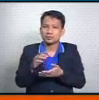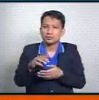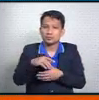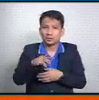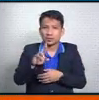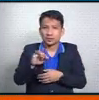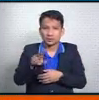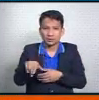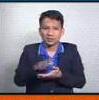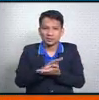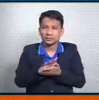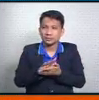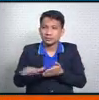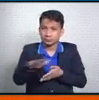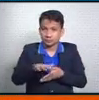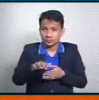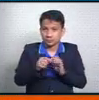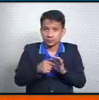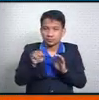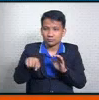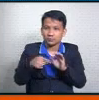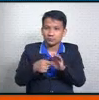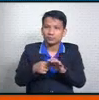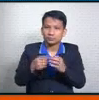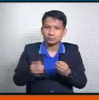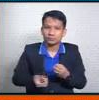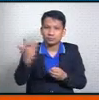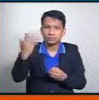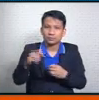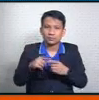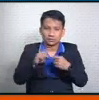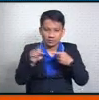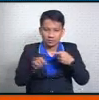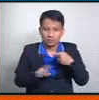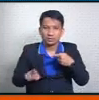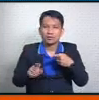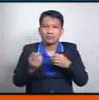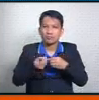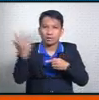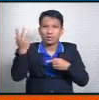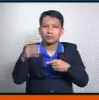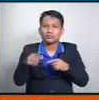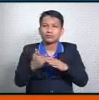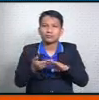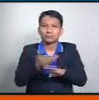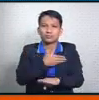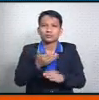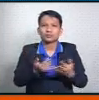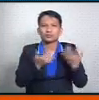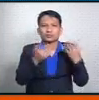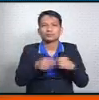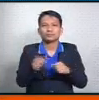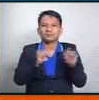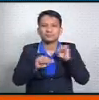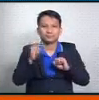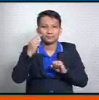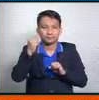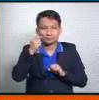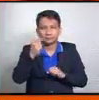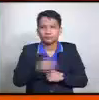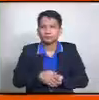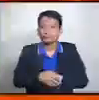City kaninang madaling araw. Kwento ng isang residente, may sumabog na kawad ng kuryente bago ang sunog. Maaksyon si Hannibal